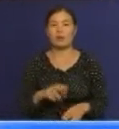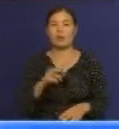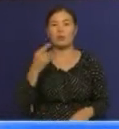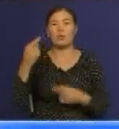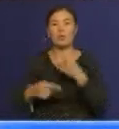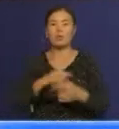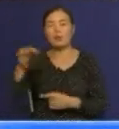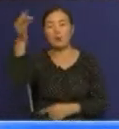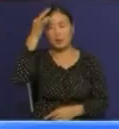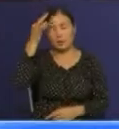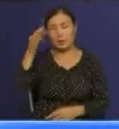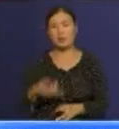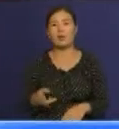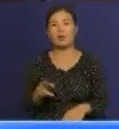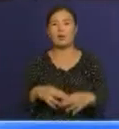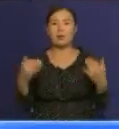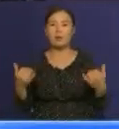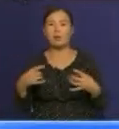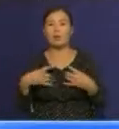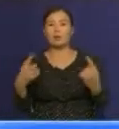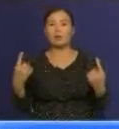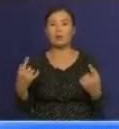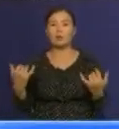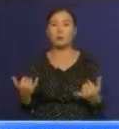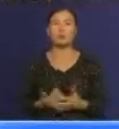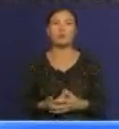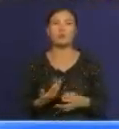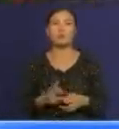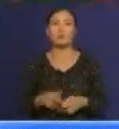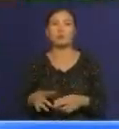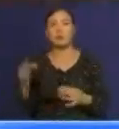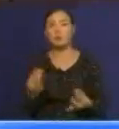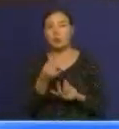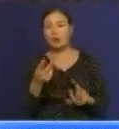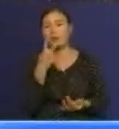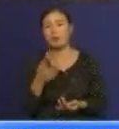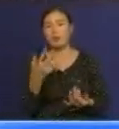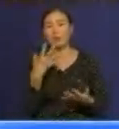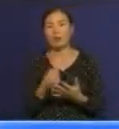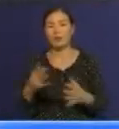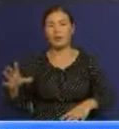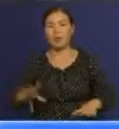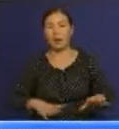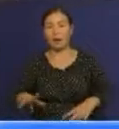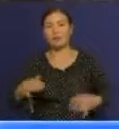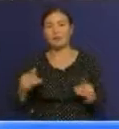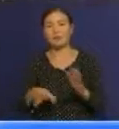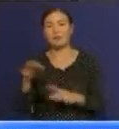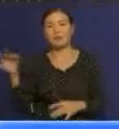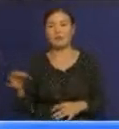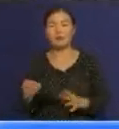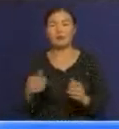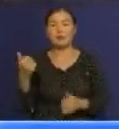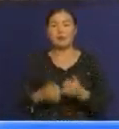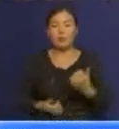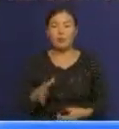атамызды еске алу туралы болып жатқан үлкен мереке. Аталған күннің көркін кіргізіп, ел назарын өзіне аудартқан сәйгүліктерді саралаған ат жарысы